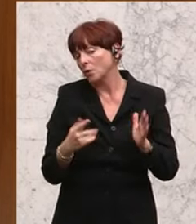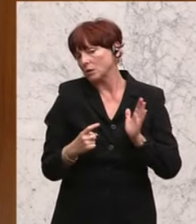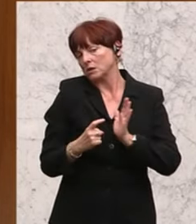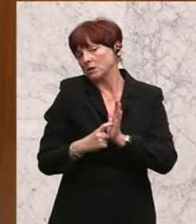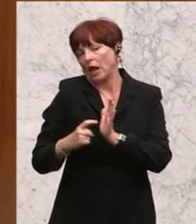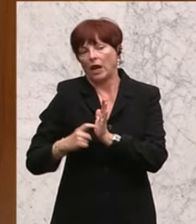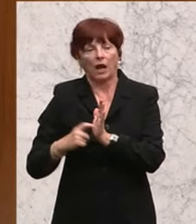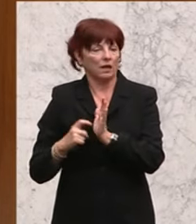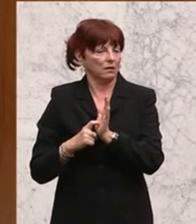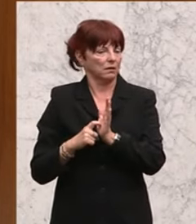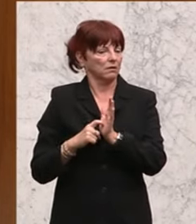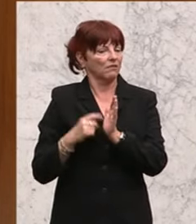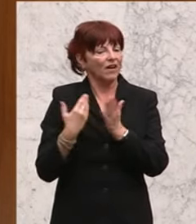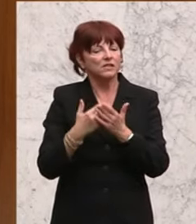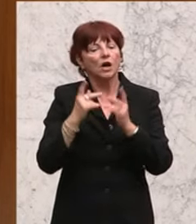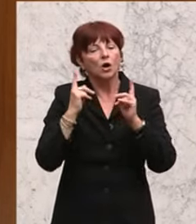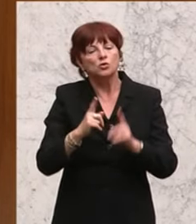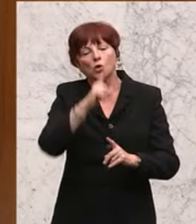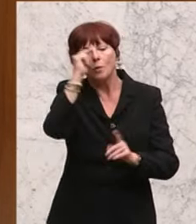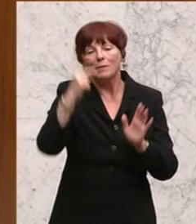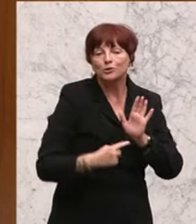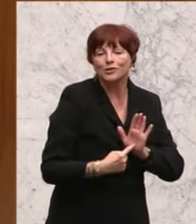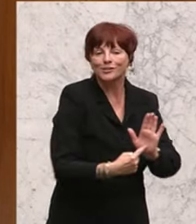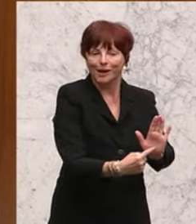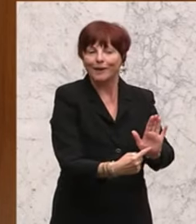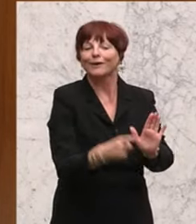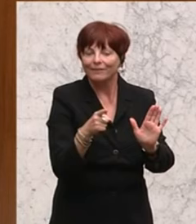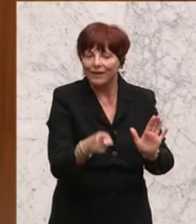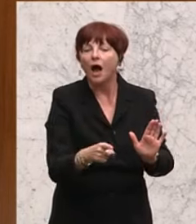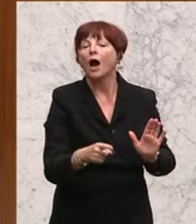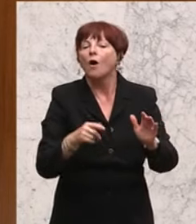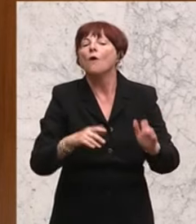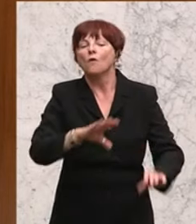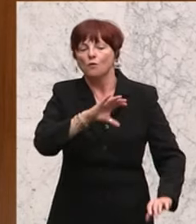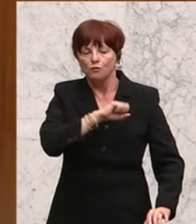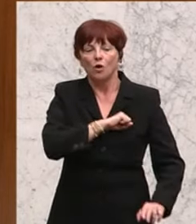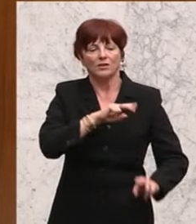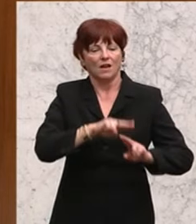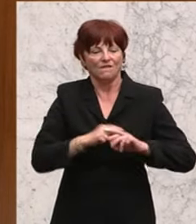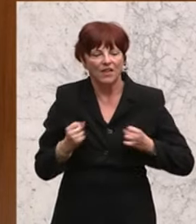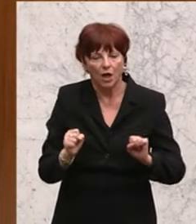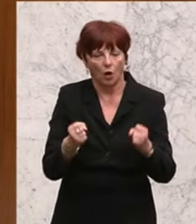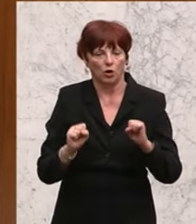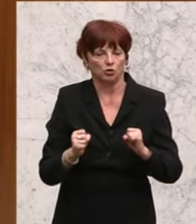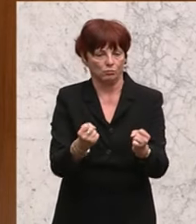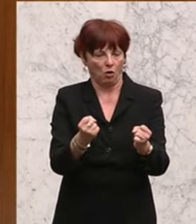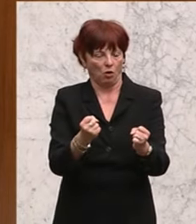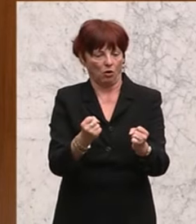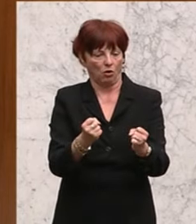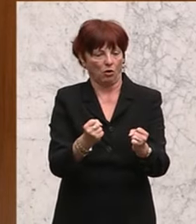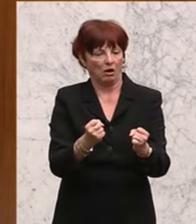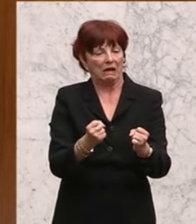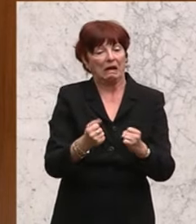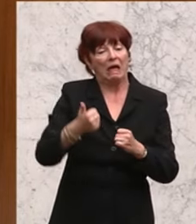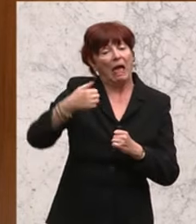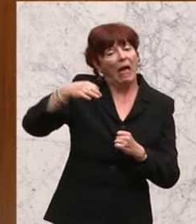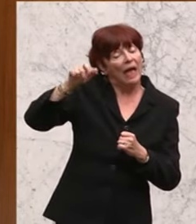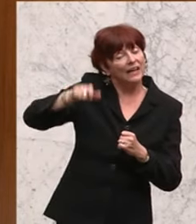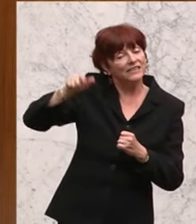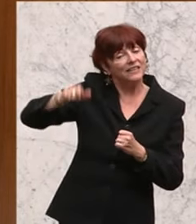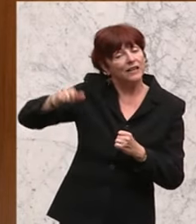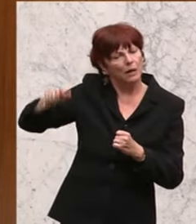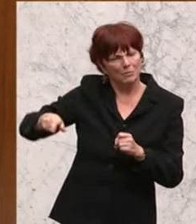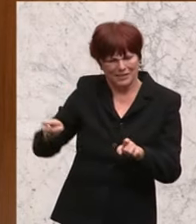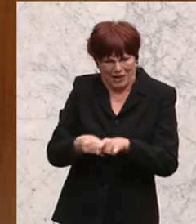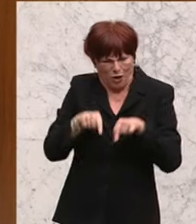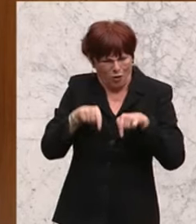muss, Menschen zu zeigen, dass es sich lohnt, wieder zu engagieren. Weil am Ende des Tages ist es selten so, dass einzelne Personen, auch nicht